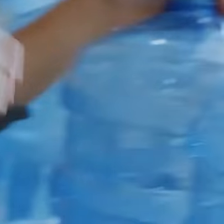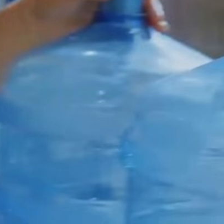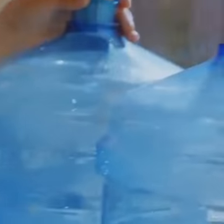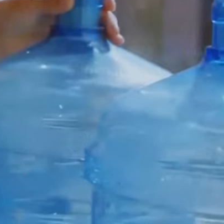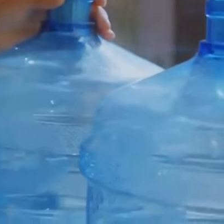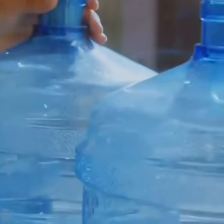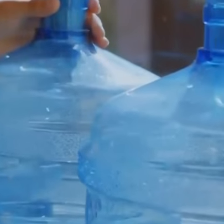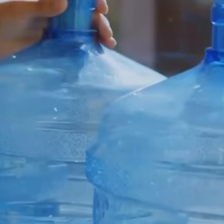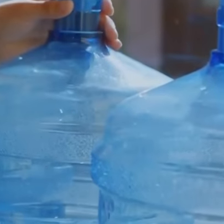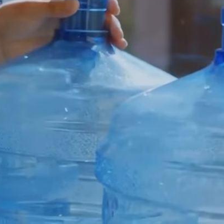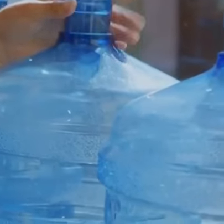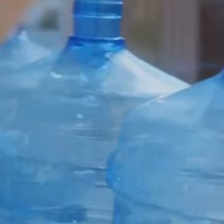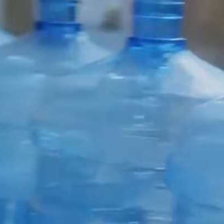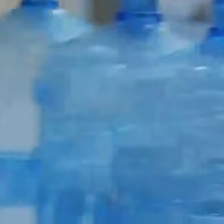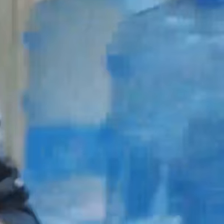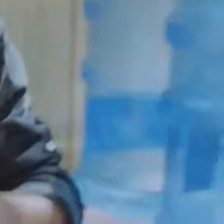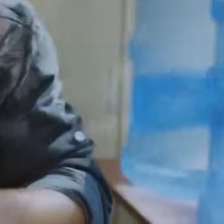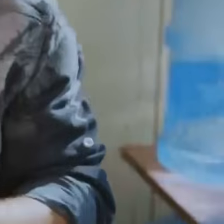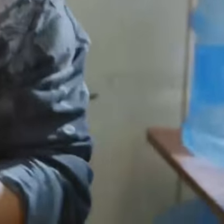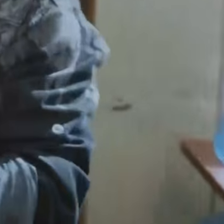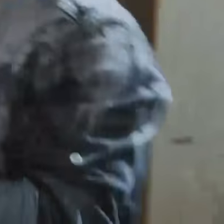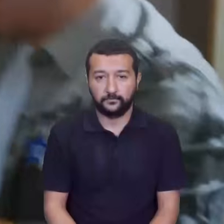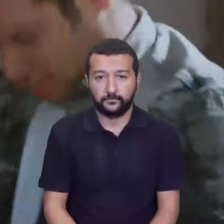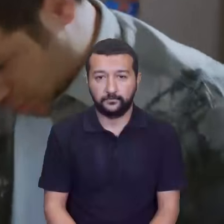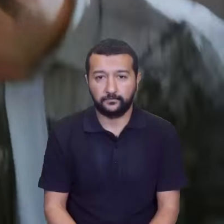dürdüğü desteği masaya çıkardı.